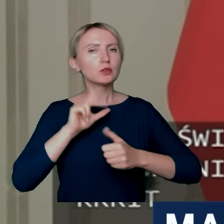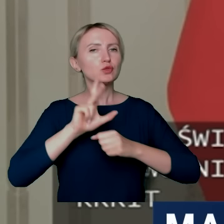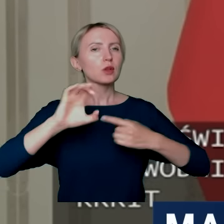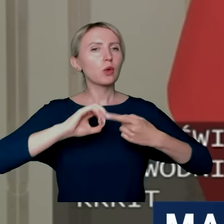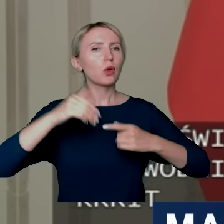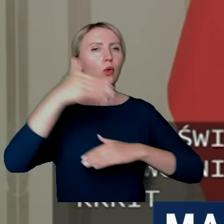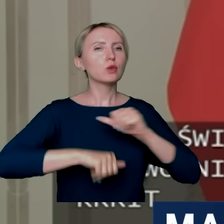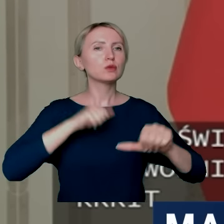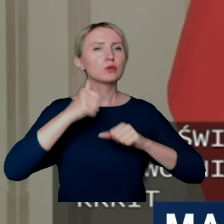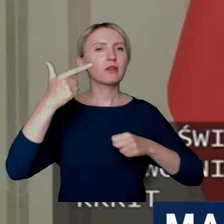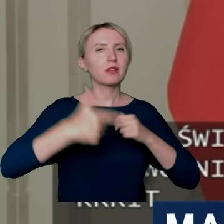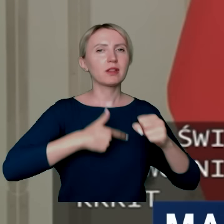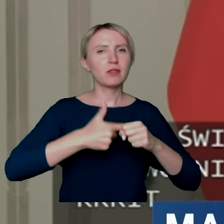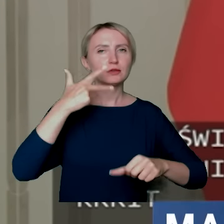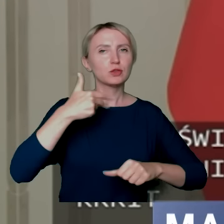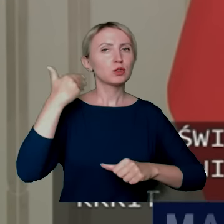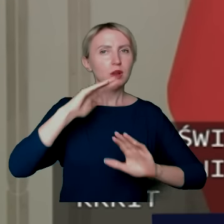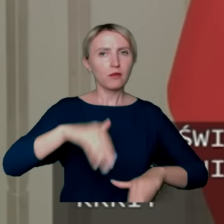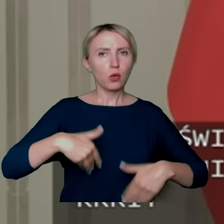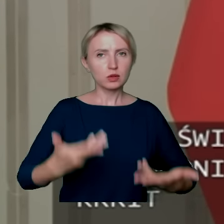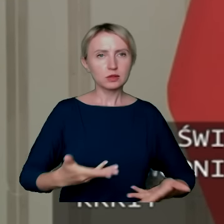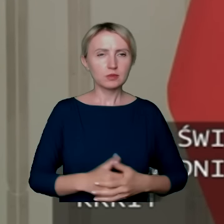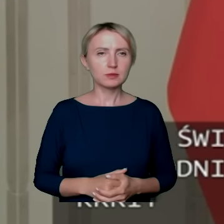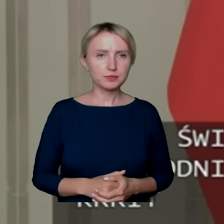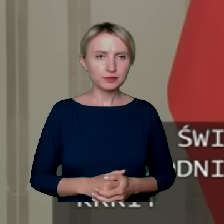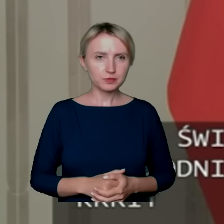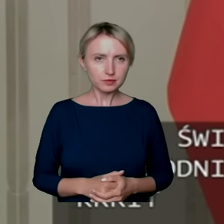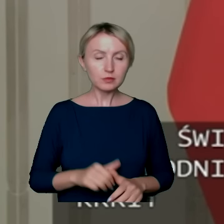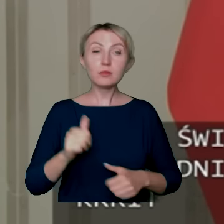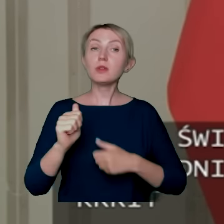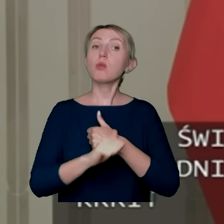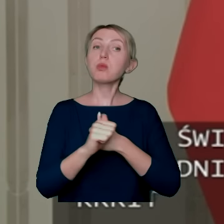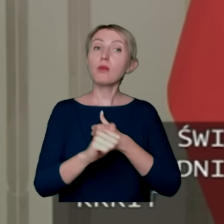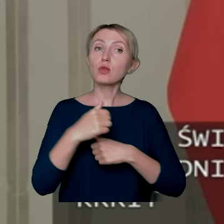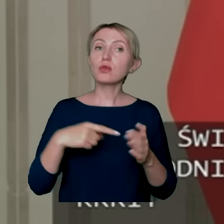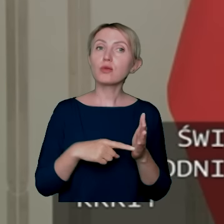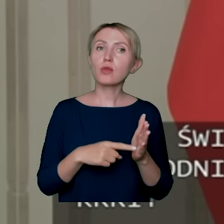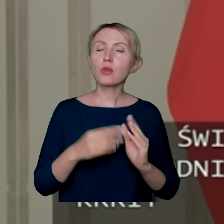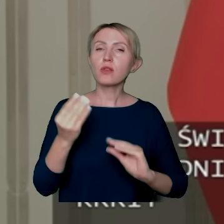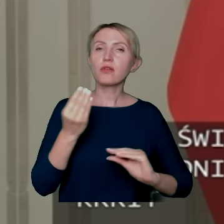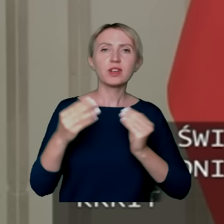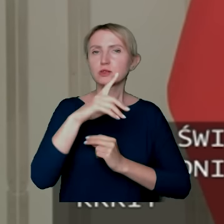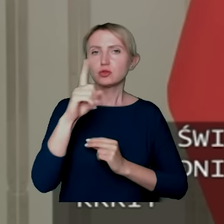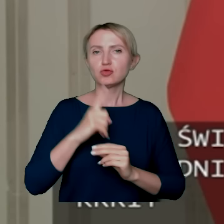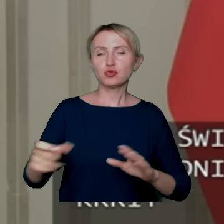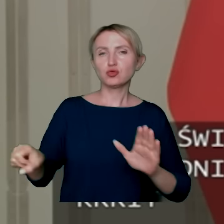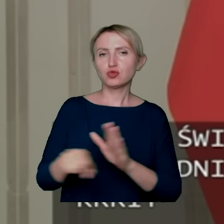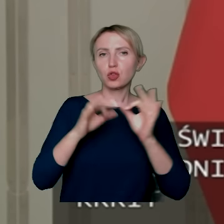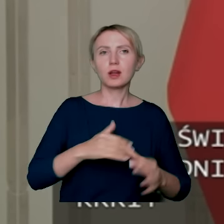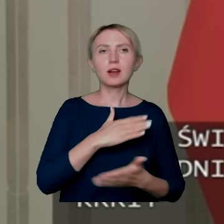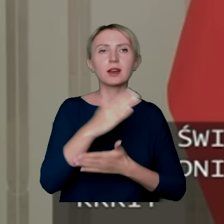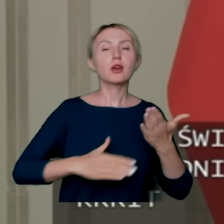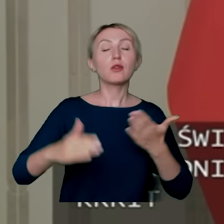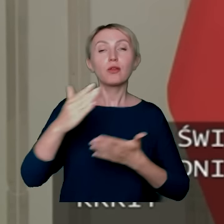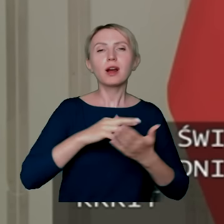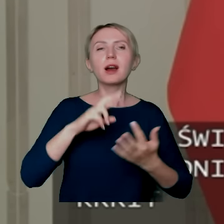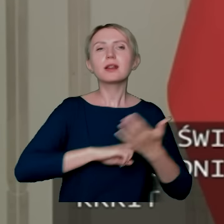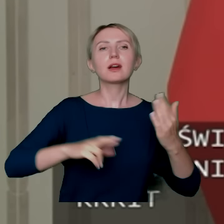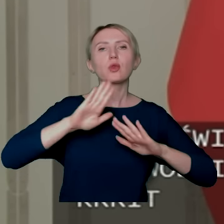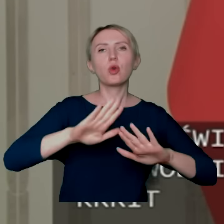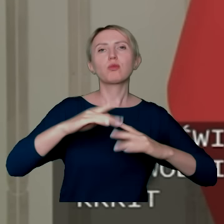2023, roku sprawozdawczego, doprowadziły do tego, że bardziej niż kiedykolwiek Krajowa Rada musiała wystąpić w obronie